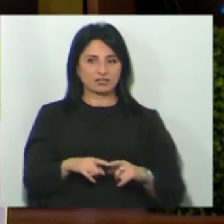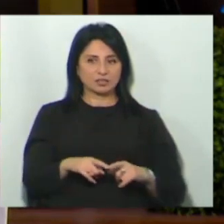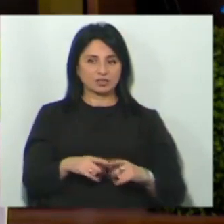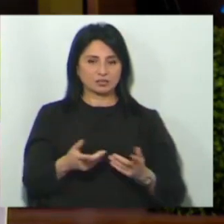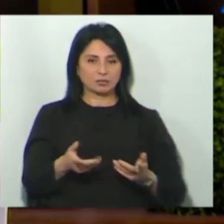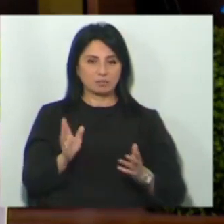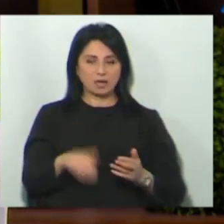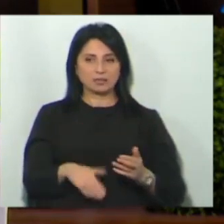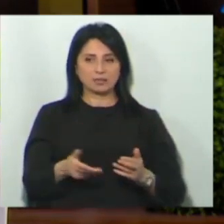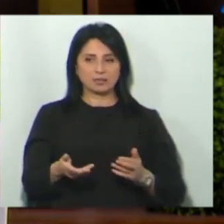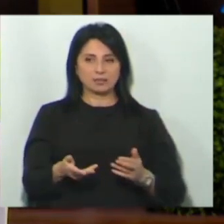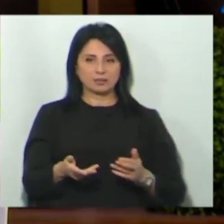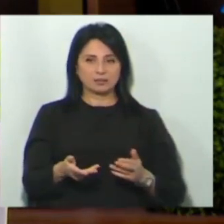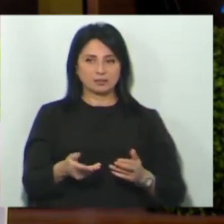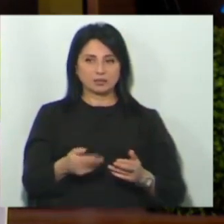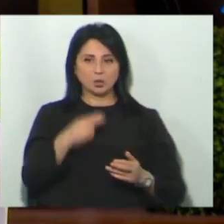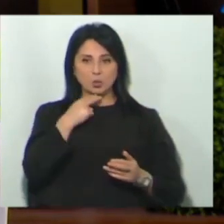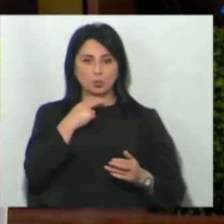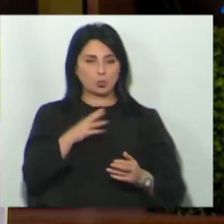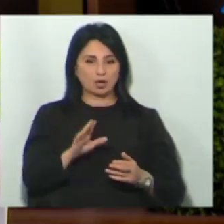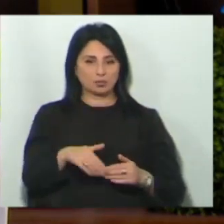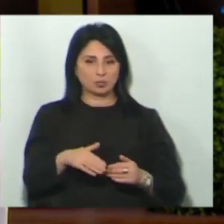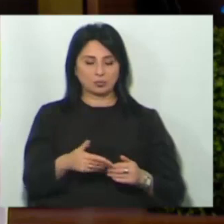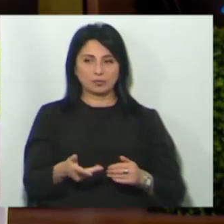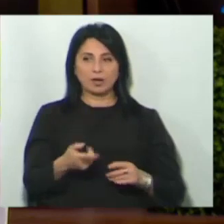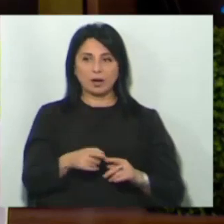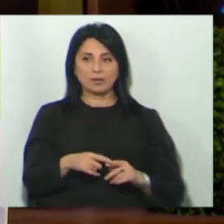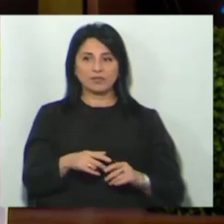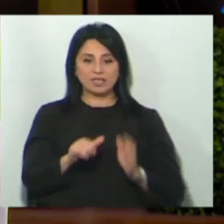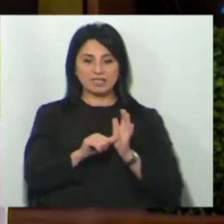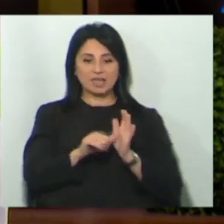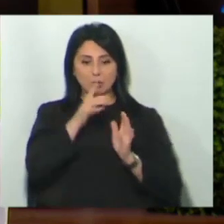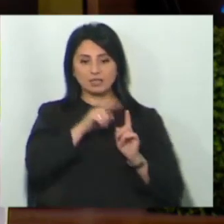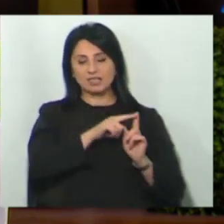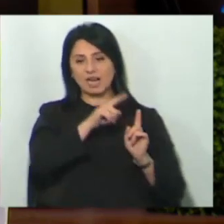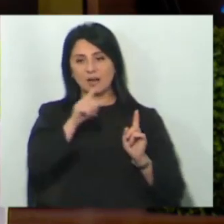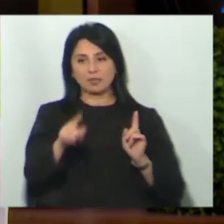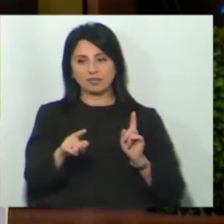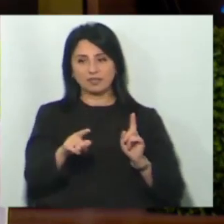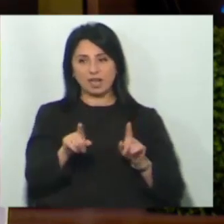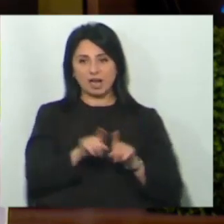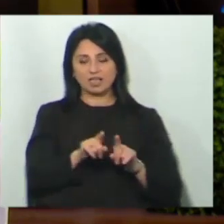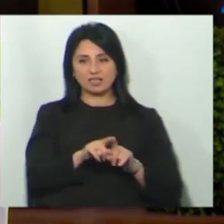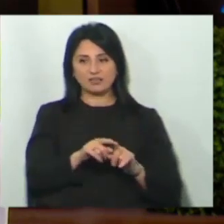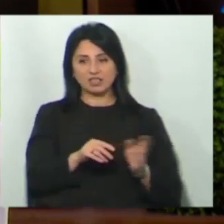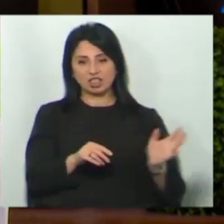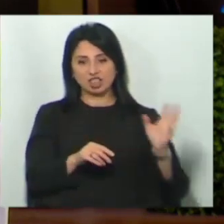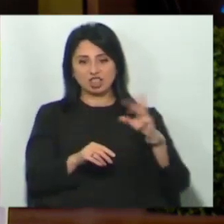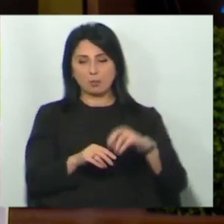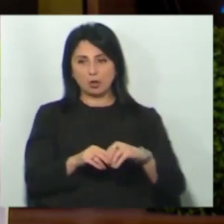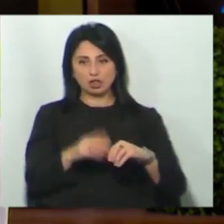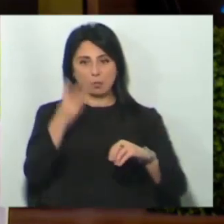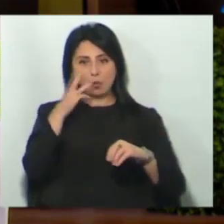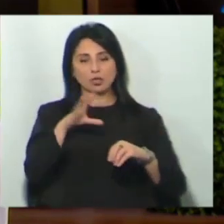არ იყო მაინც ყურადსაღები და აი 60-იანი წლებიდან ასე ვთქვათ შემოსული